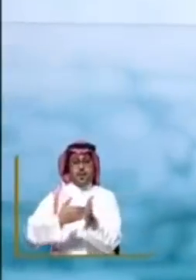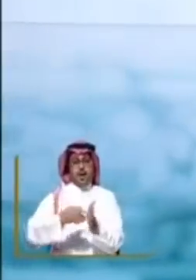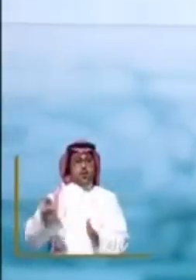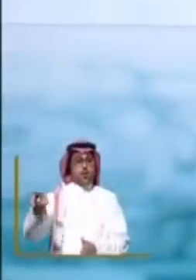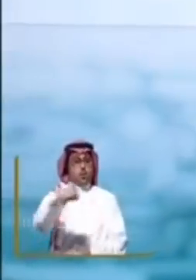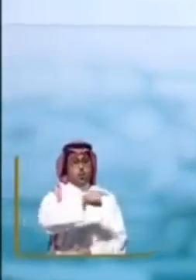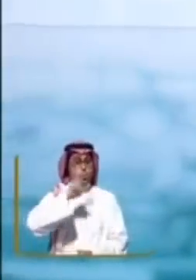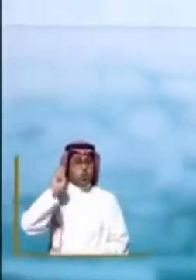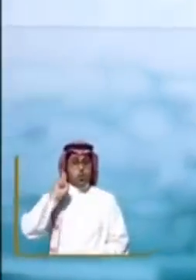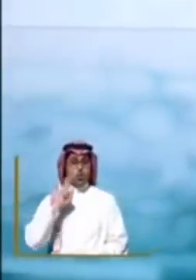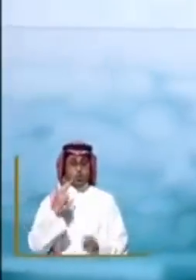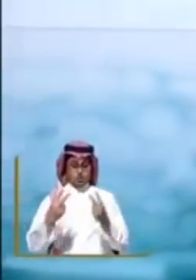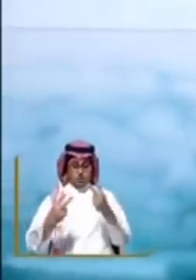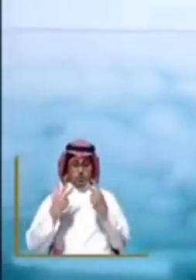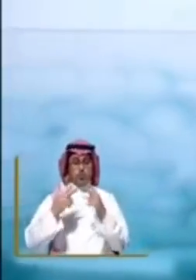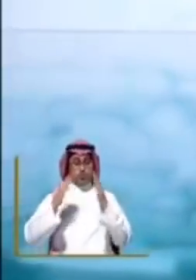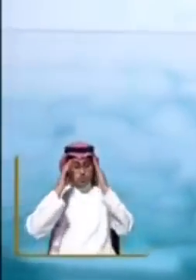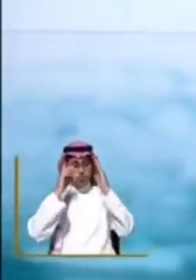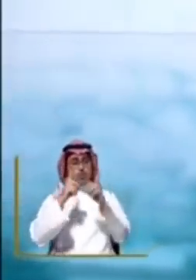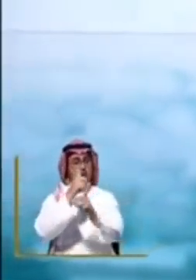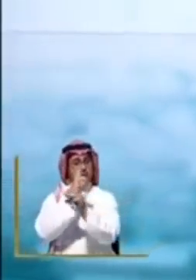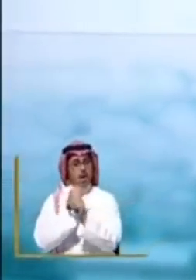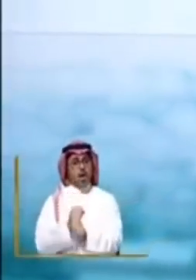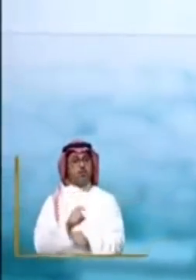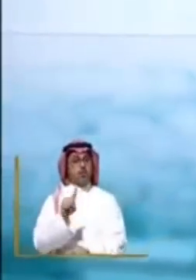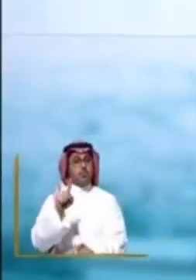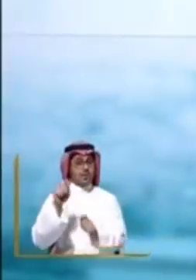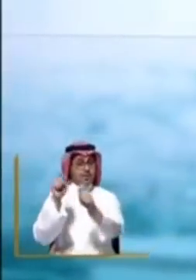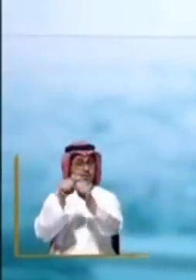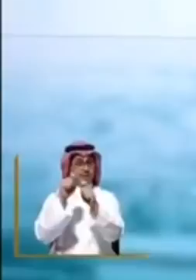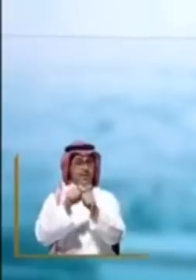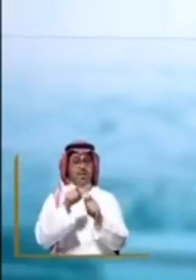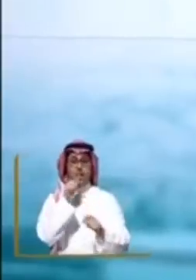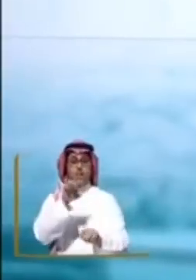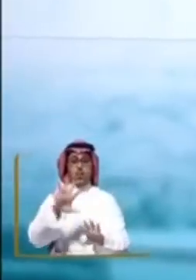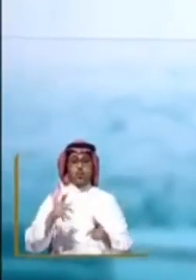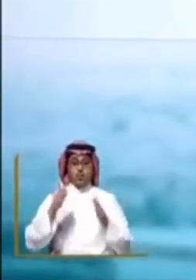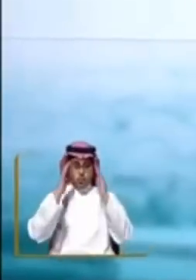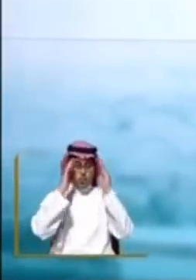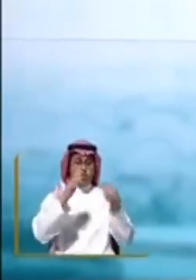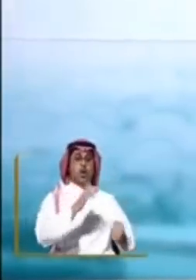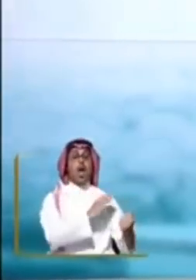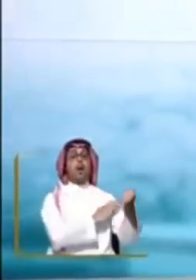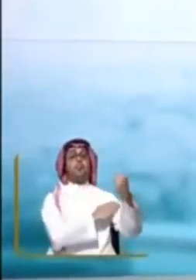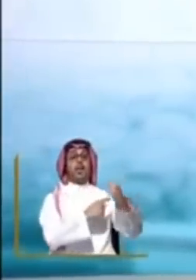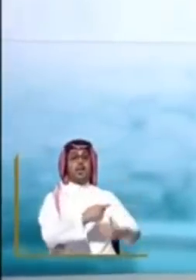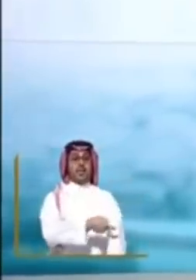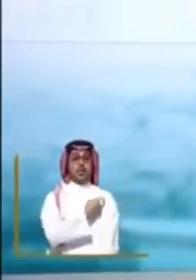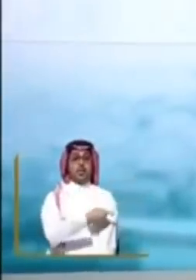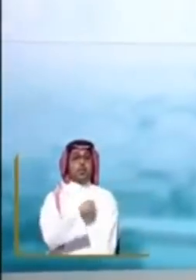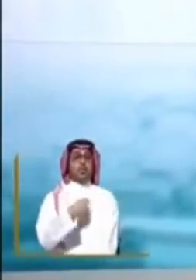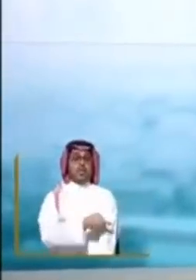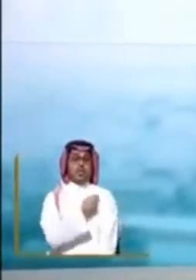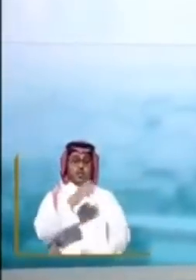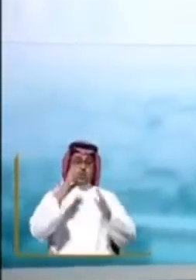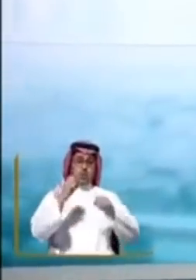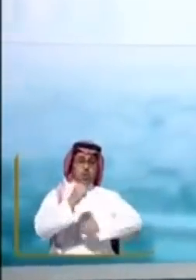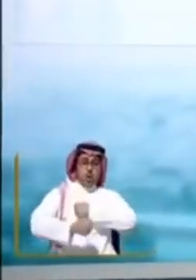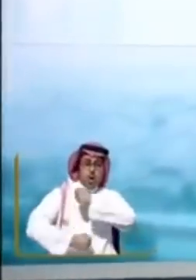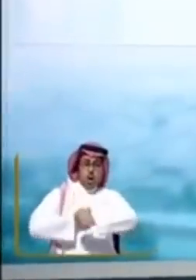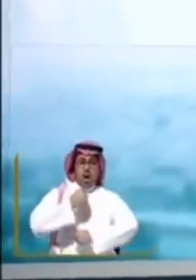شكرا لكم مشاهدينا على طيب متابعتكم، ومن هذا المنبر نقدم الشكر لأبطال الصحة على